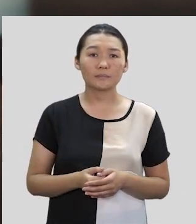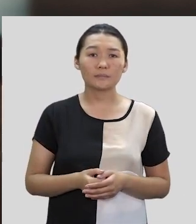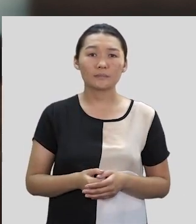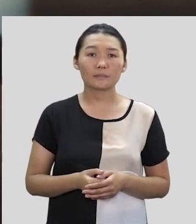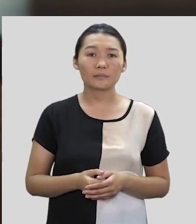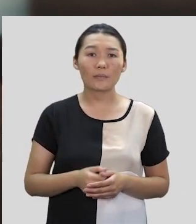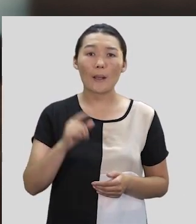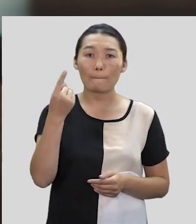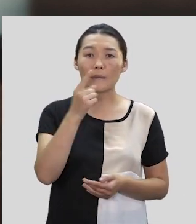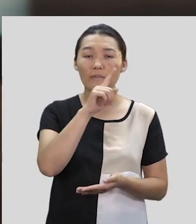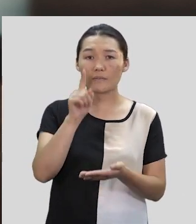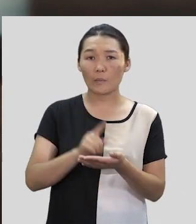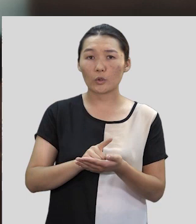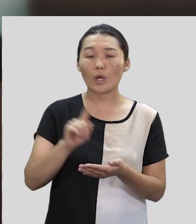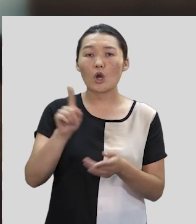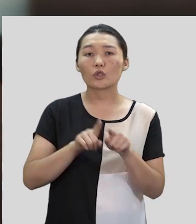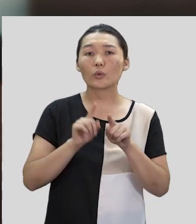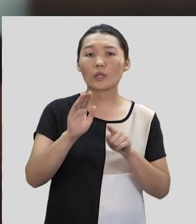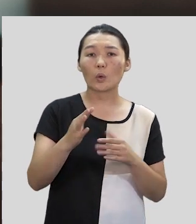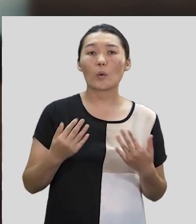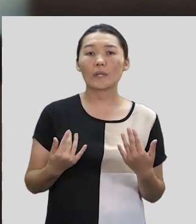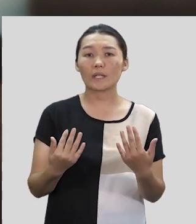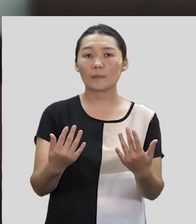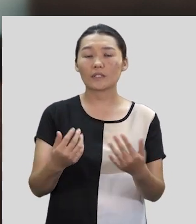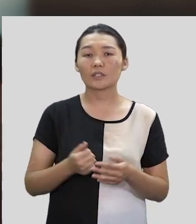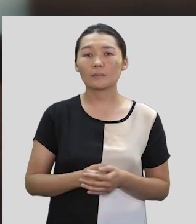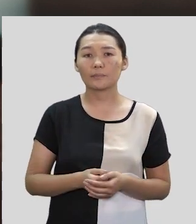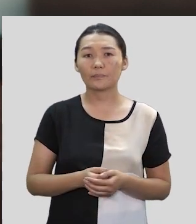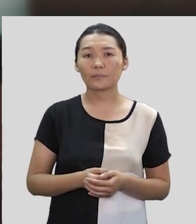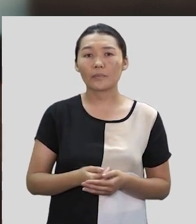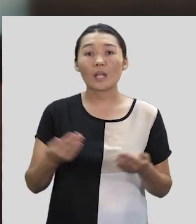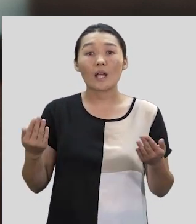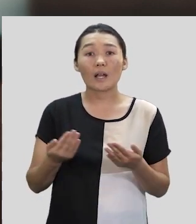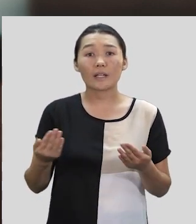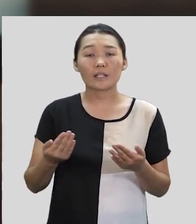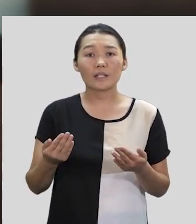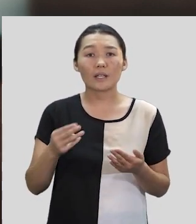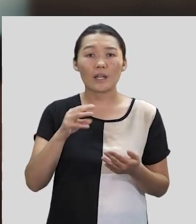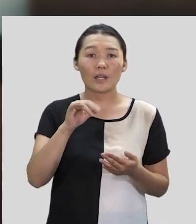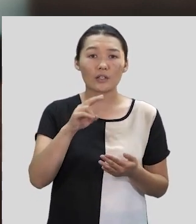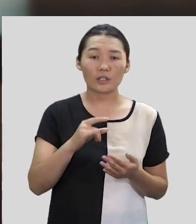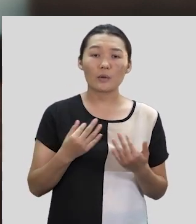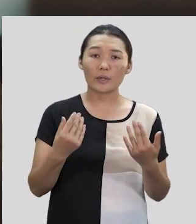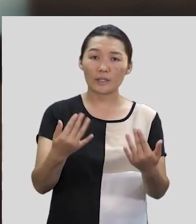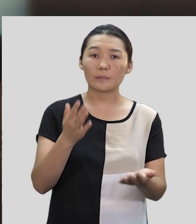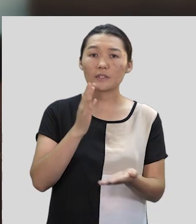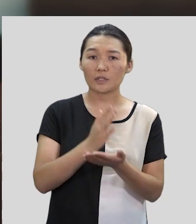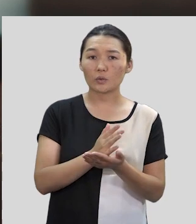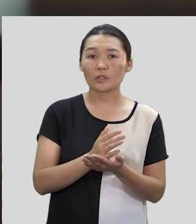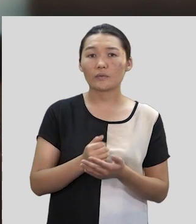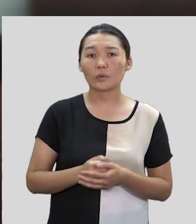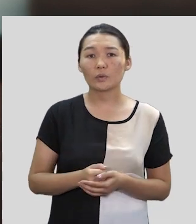первый вопрос что такое потребности какие типы потребности существуют